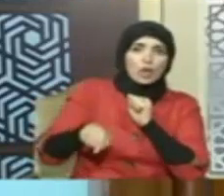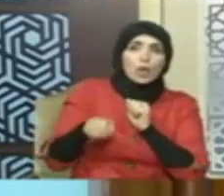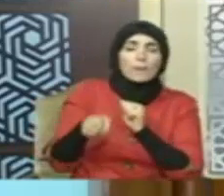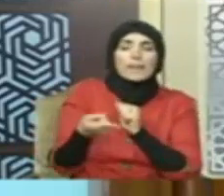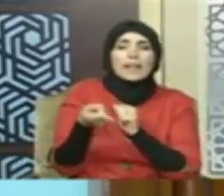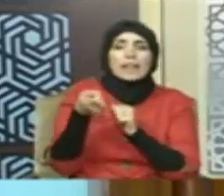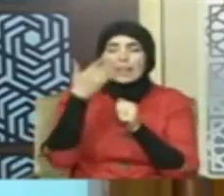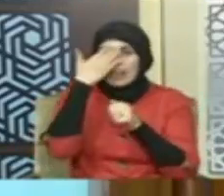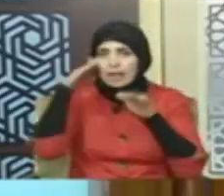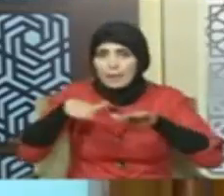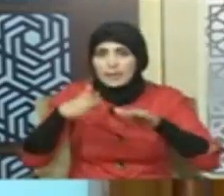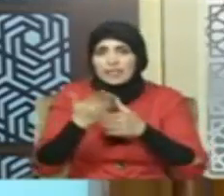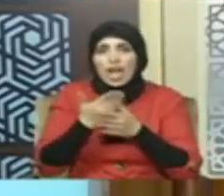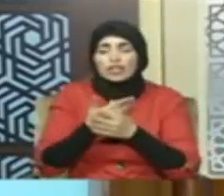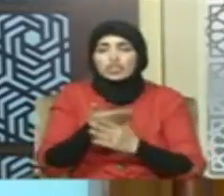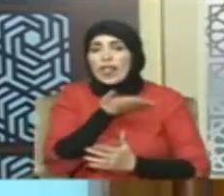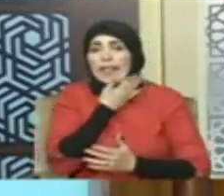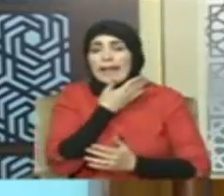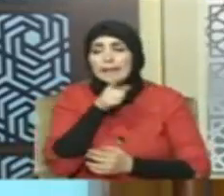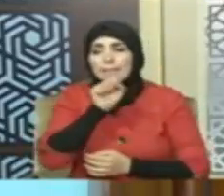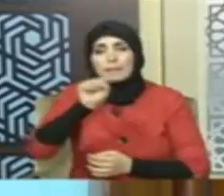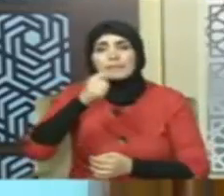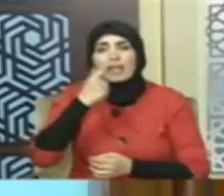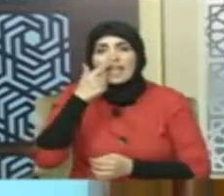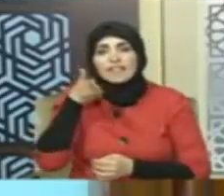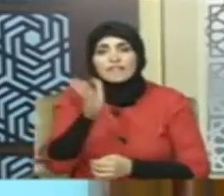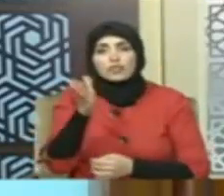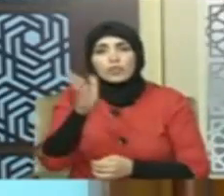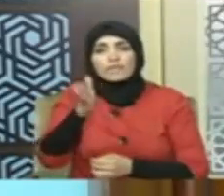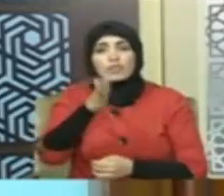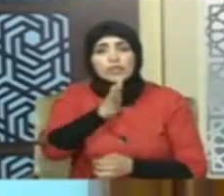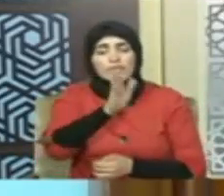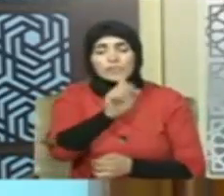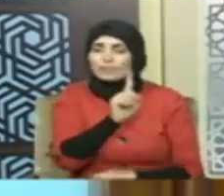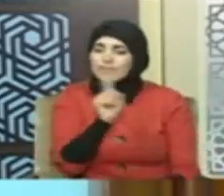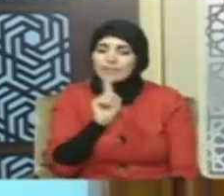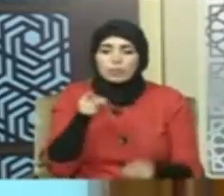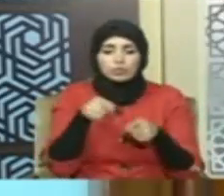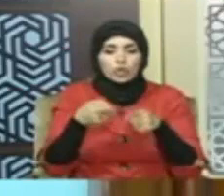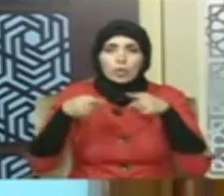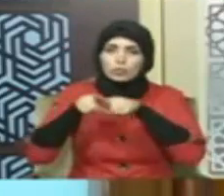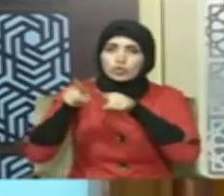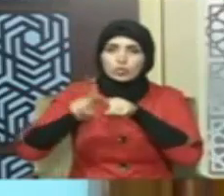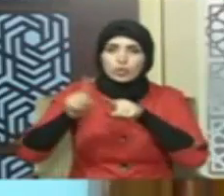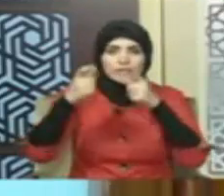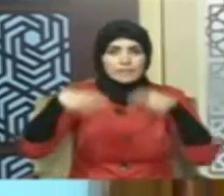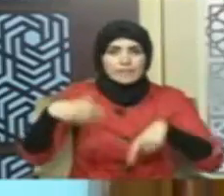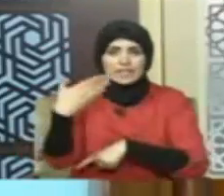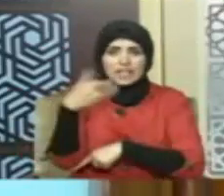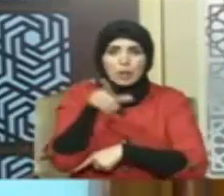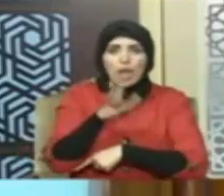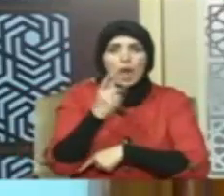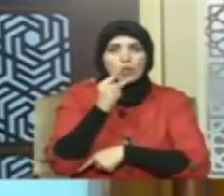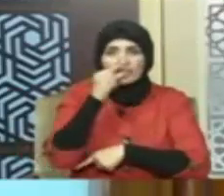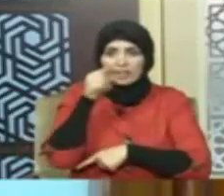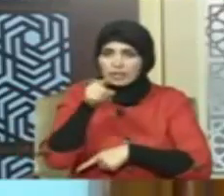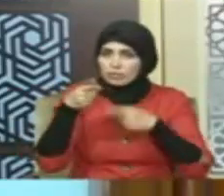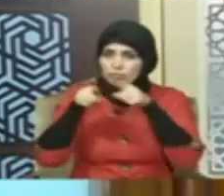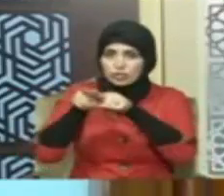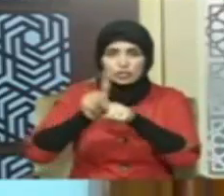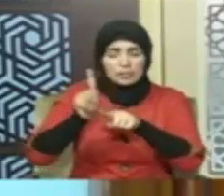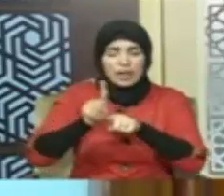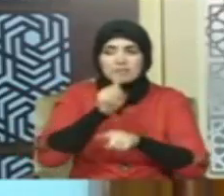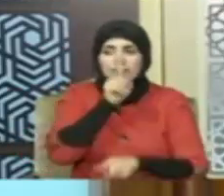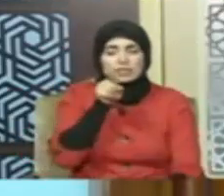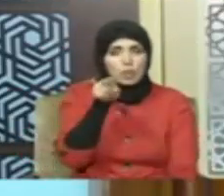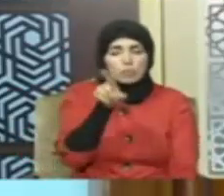خدمة مصالحها، فهذا لا من الدين ولا من الدولة ولا من الإنسانية ولا من شيء، بل إن